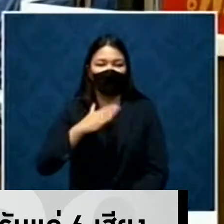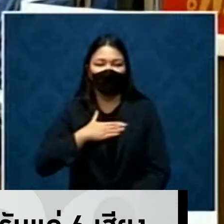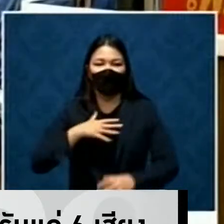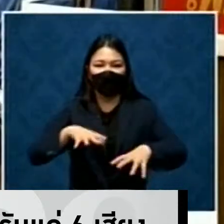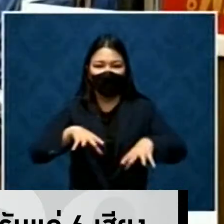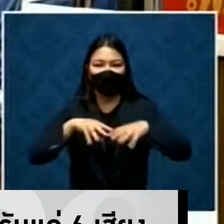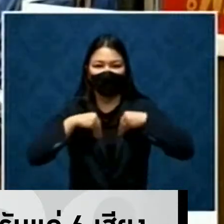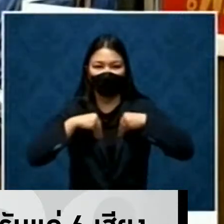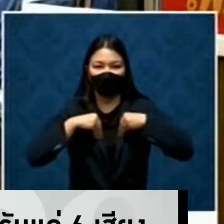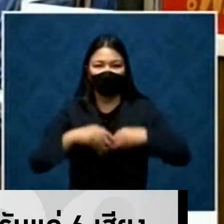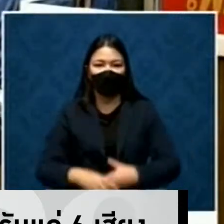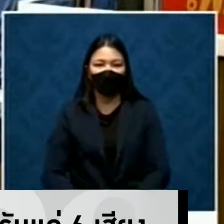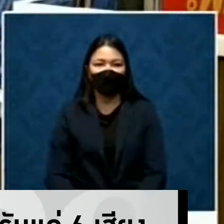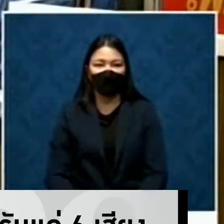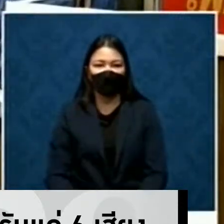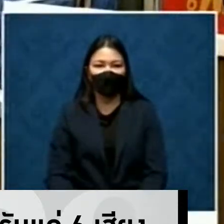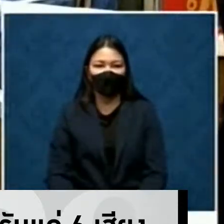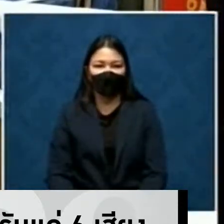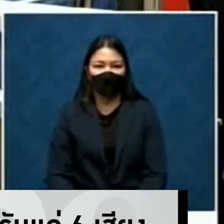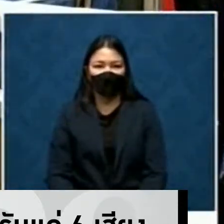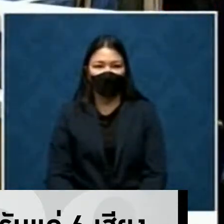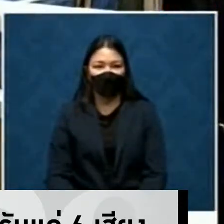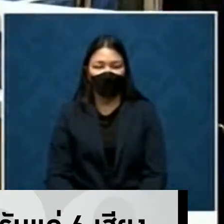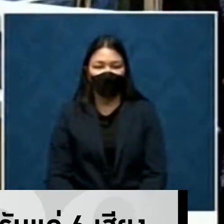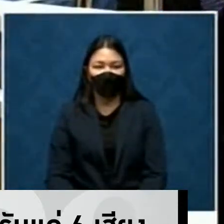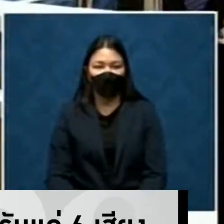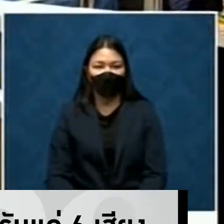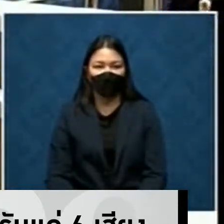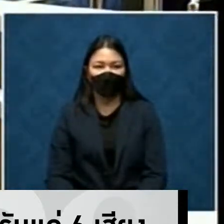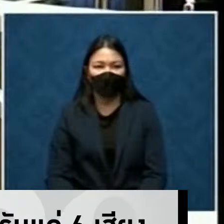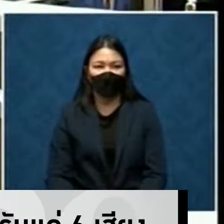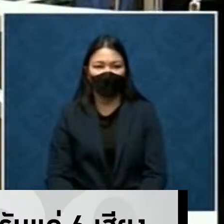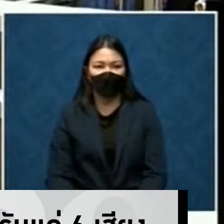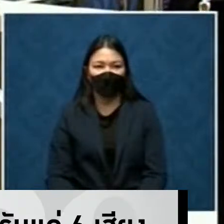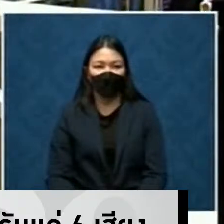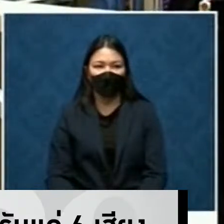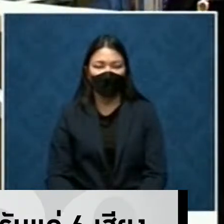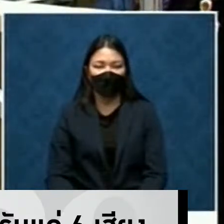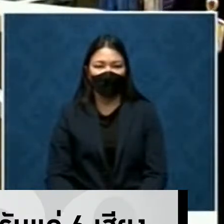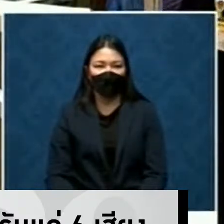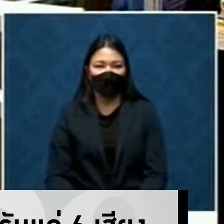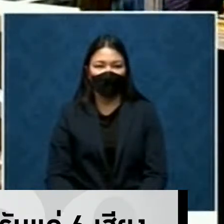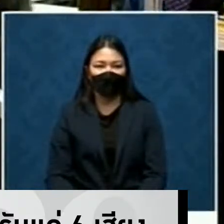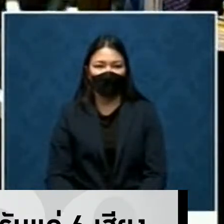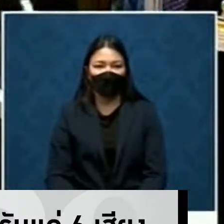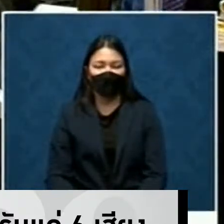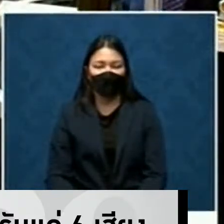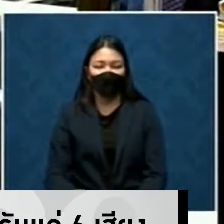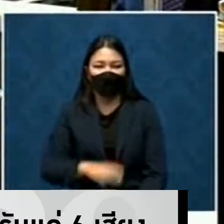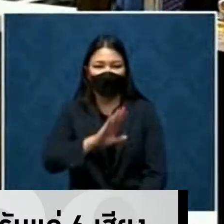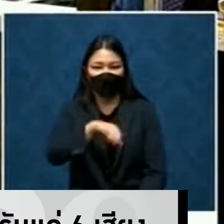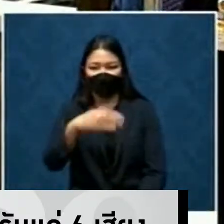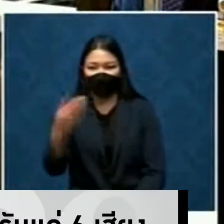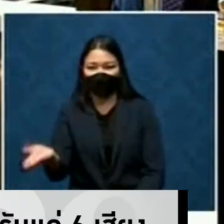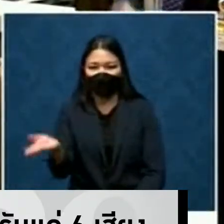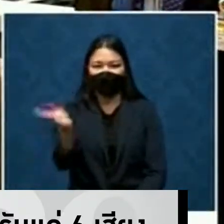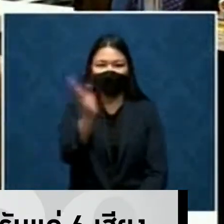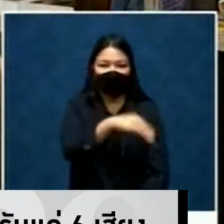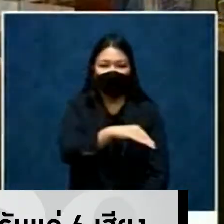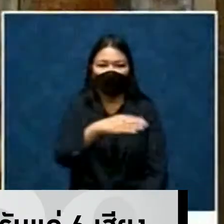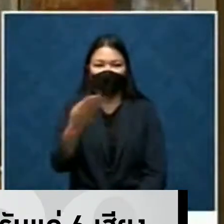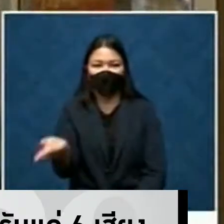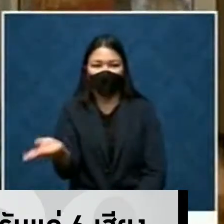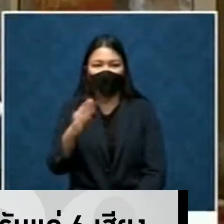าแต่ว่าเกินกึ่งหนึ่งที่จะต้องบวก83เข้าไปด้วยอ่ะ ใช่ใช่ เพราะฉะนั้นก็ถือว่ามติที่ประชุมรัฐส